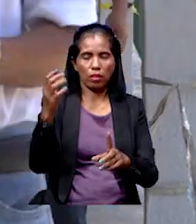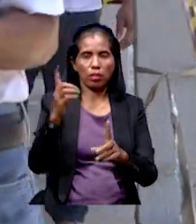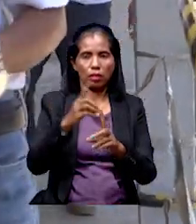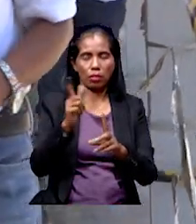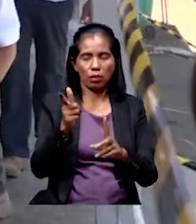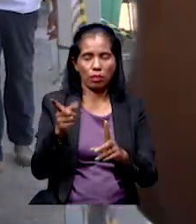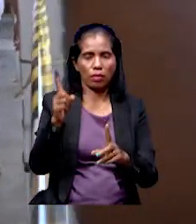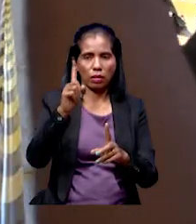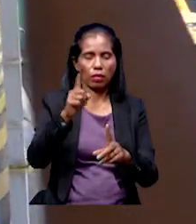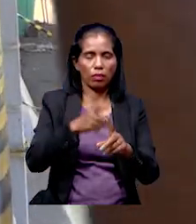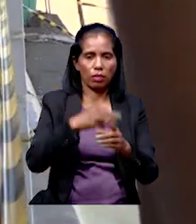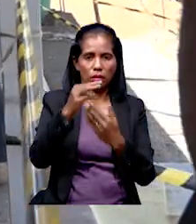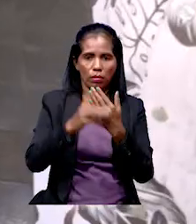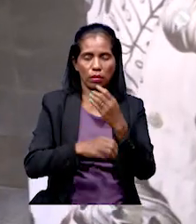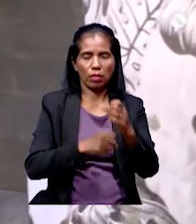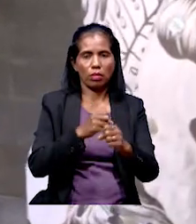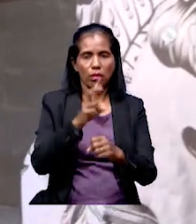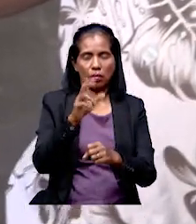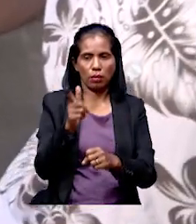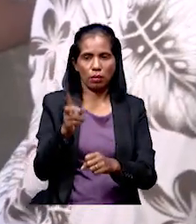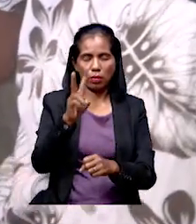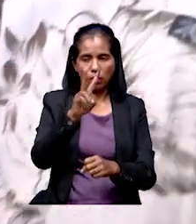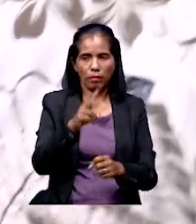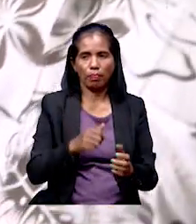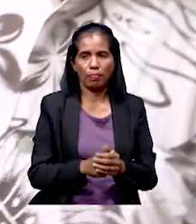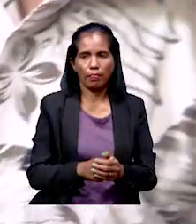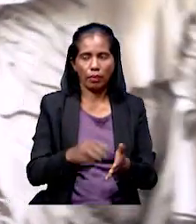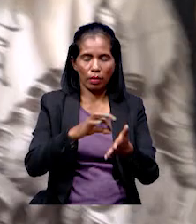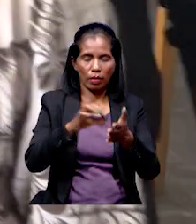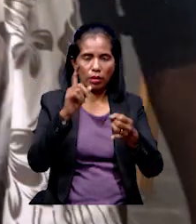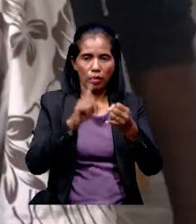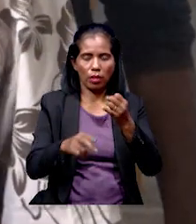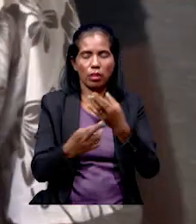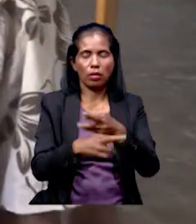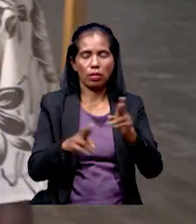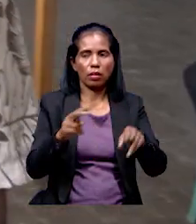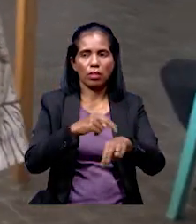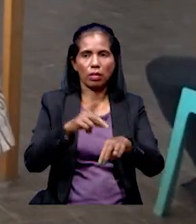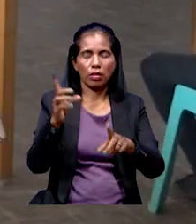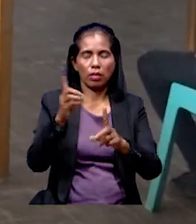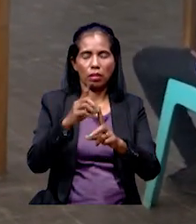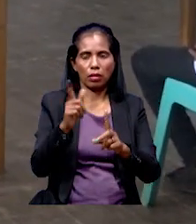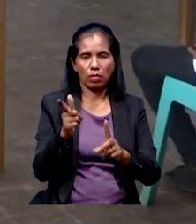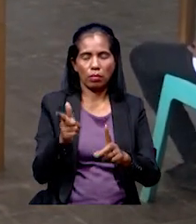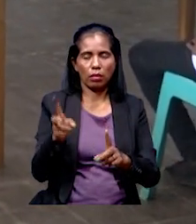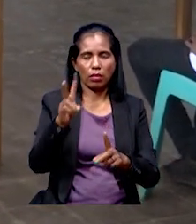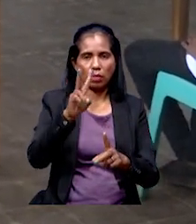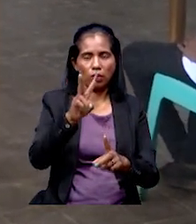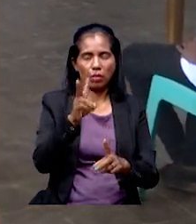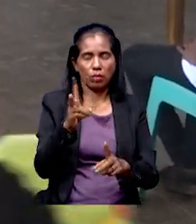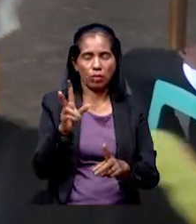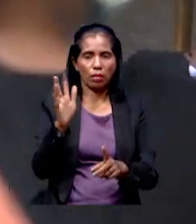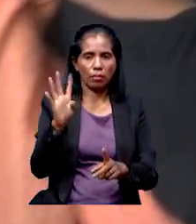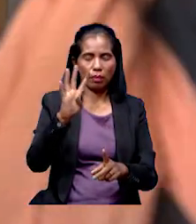resinida fulang marsu rihun rua ronu resin rua. Apuramentu ikus ba resultado nasional husiloron ronu resin rua toro ronu resin